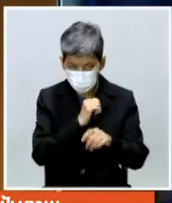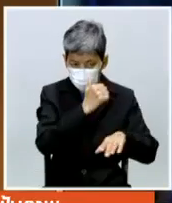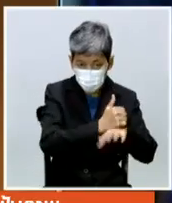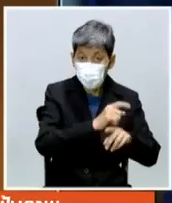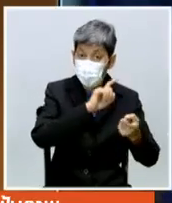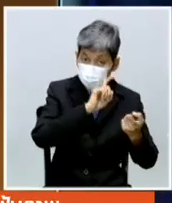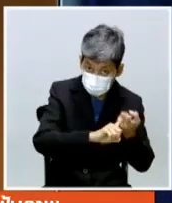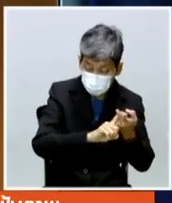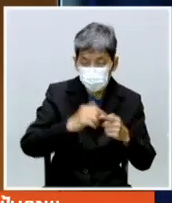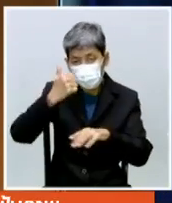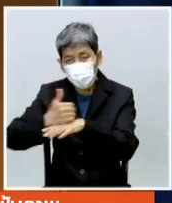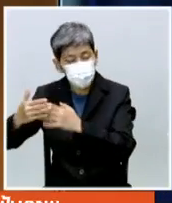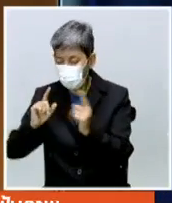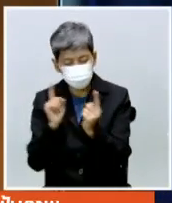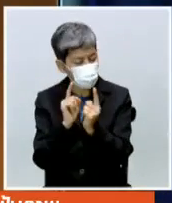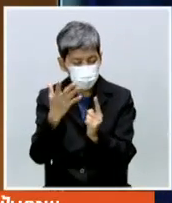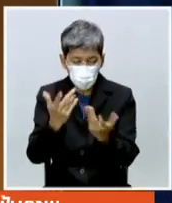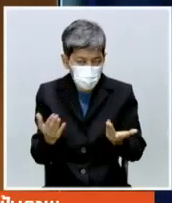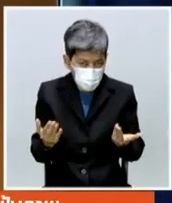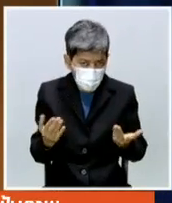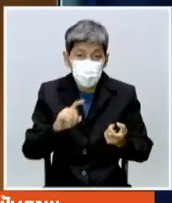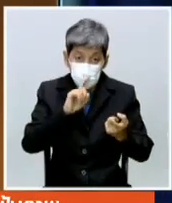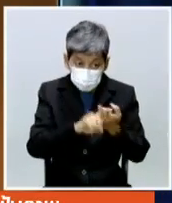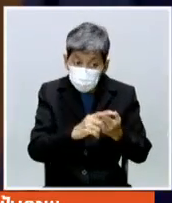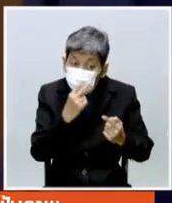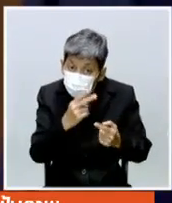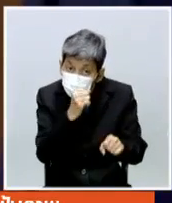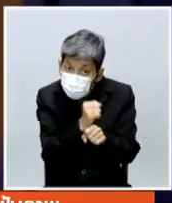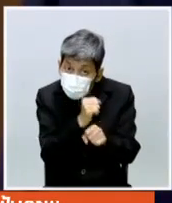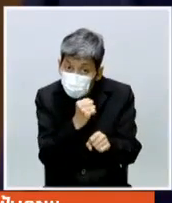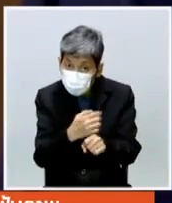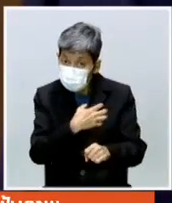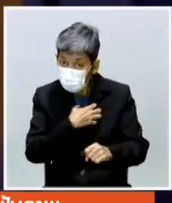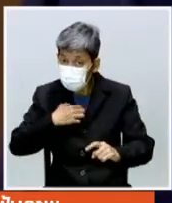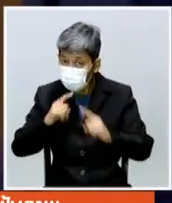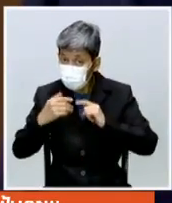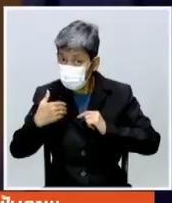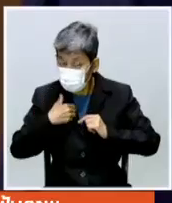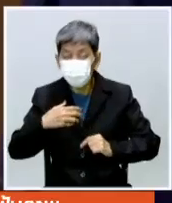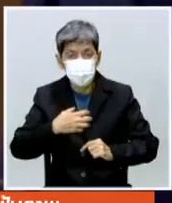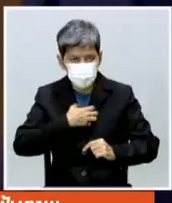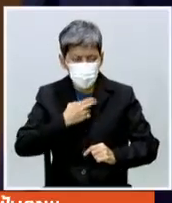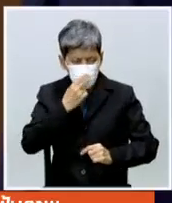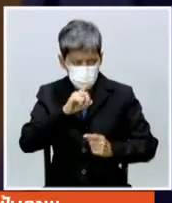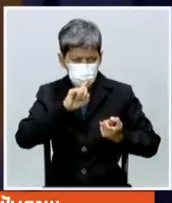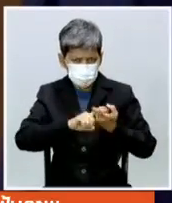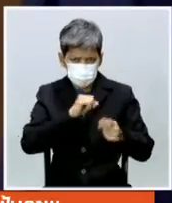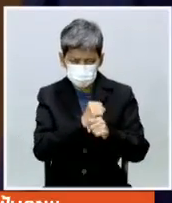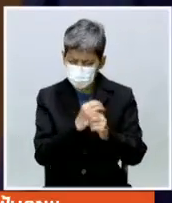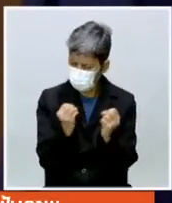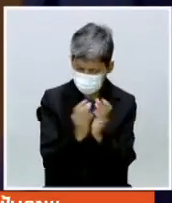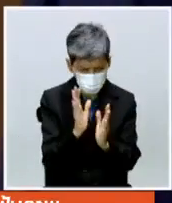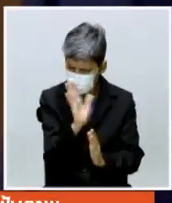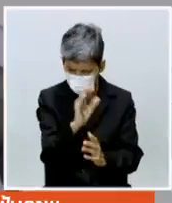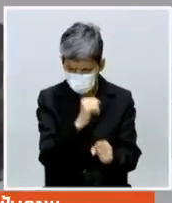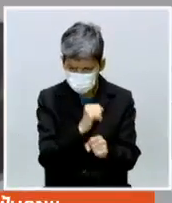ำรัสเซียกับผู้นำสหรัฐจนกว่าจะเห็นรัสเซียมีความคืบหน้าทางการทูตและต้องการเห็นรัสเซียลดระดับความรุนแรงล